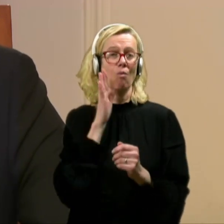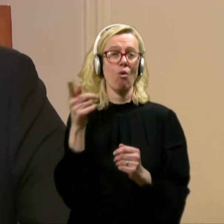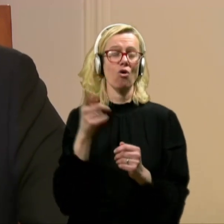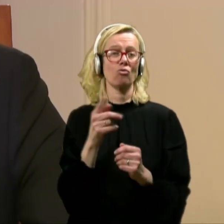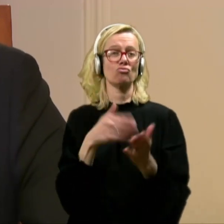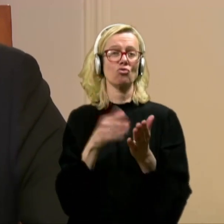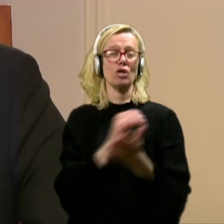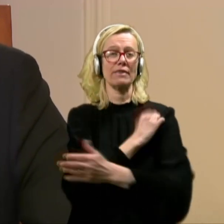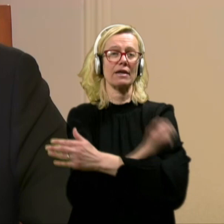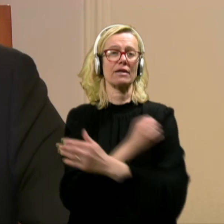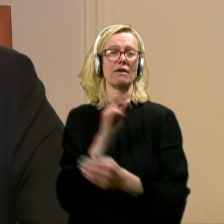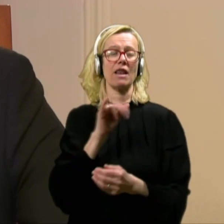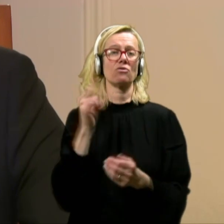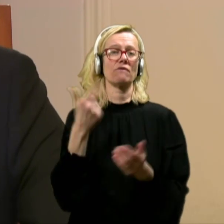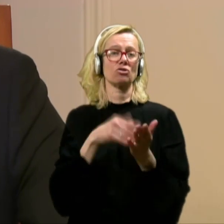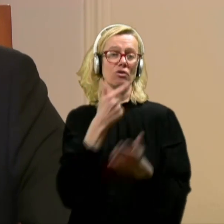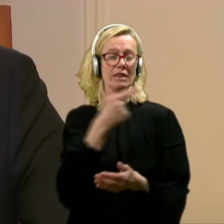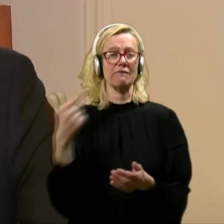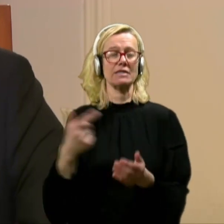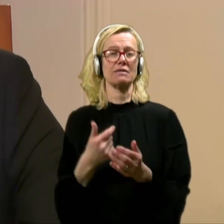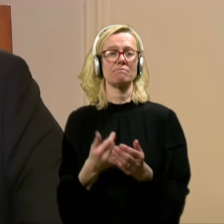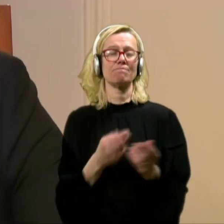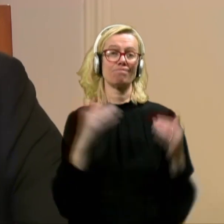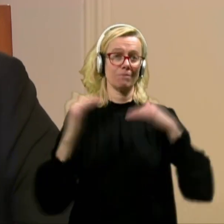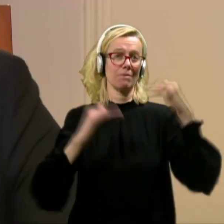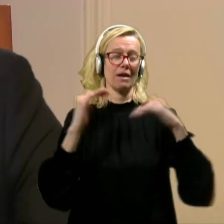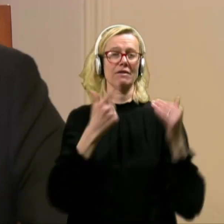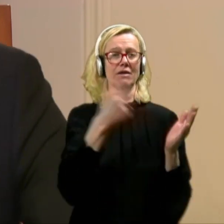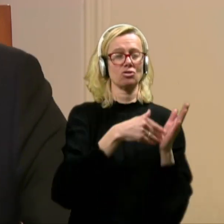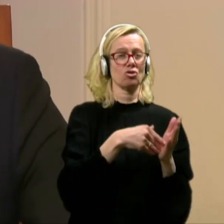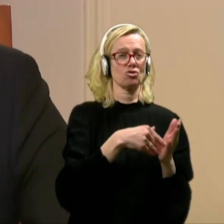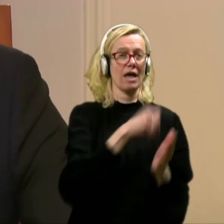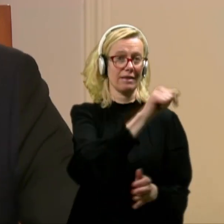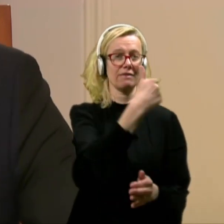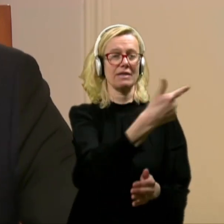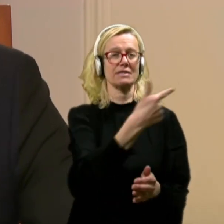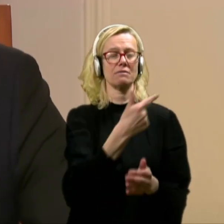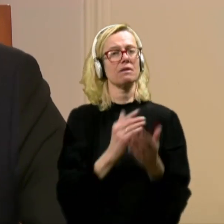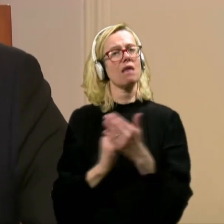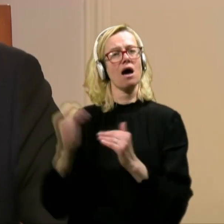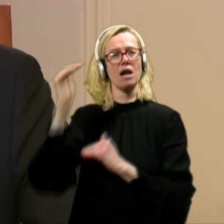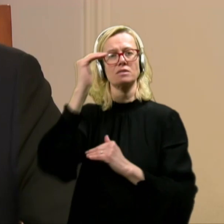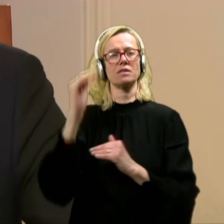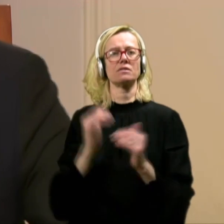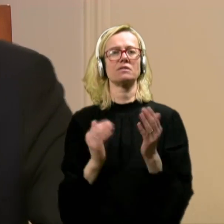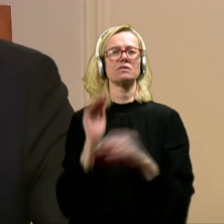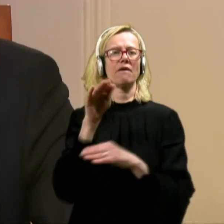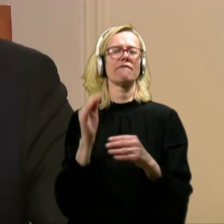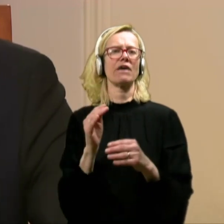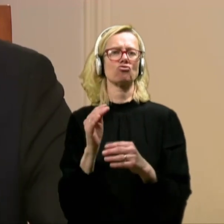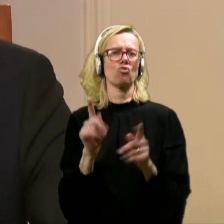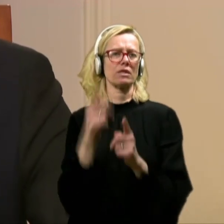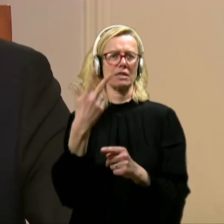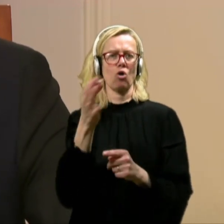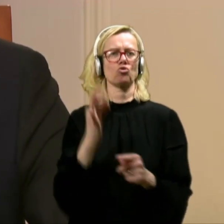stroške energije v letu 2022 v primerjavi z letom 2021 narasli za več kot